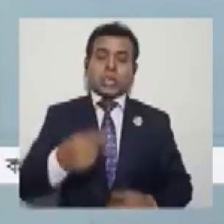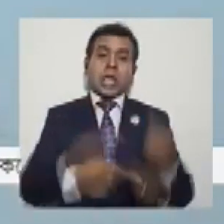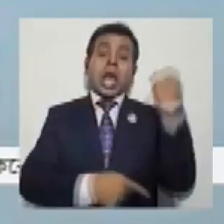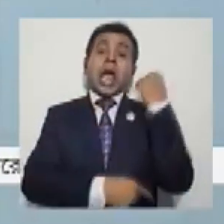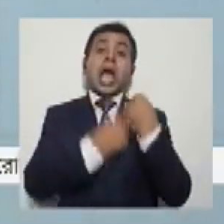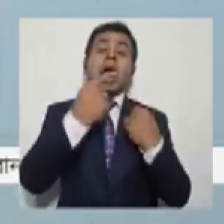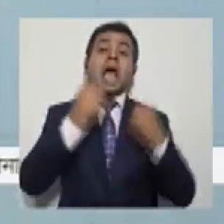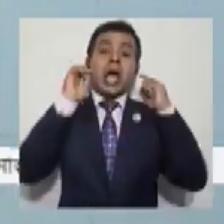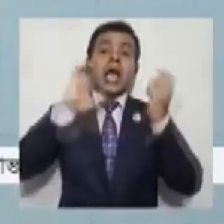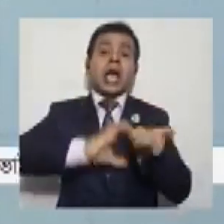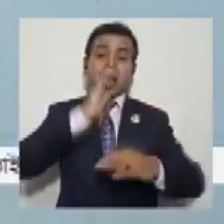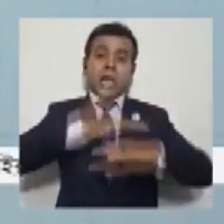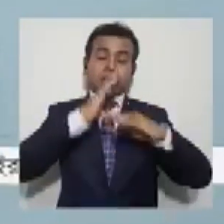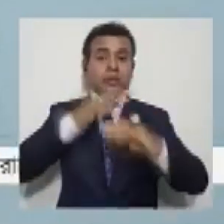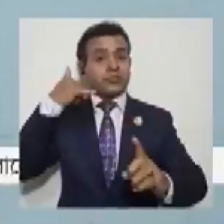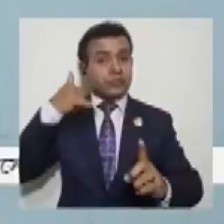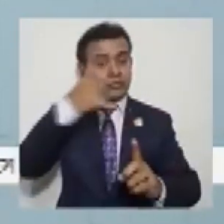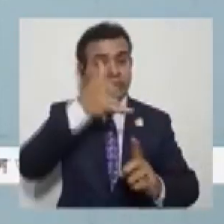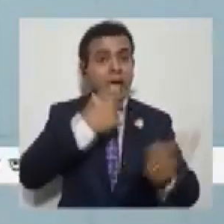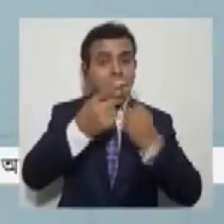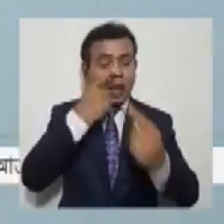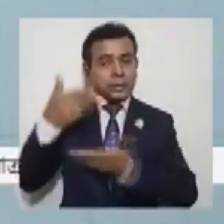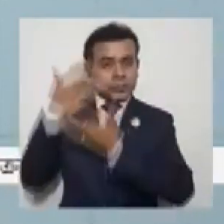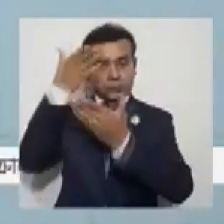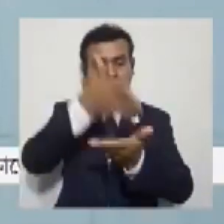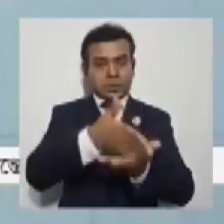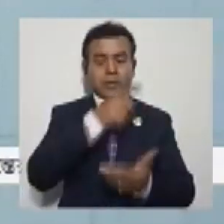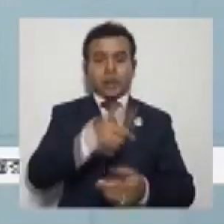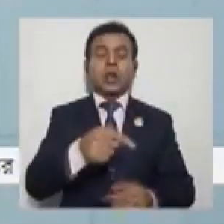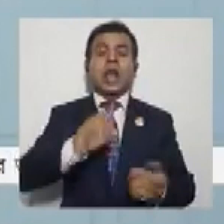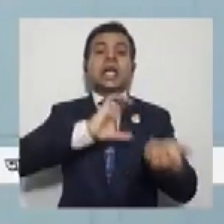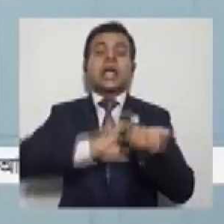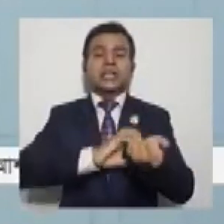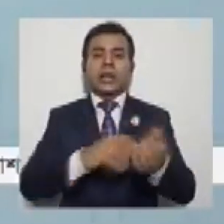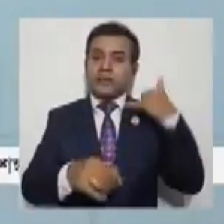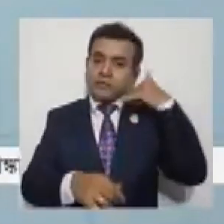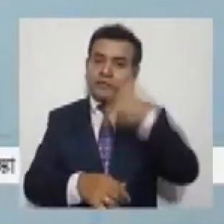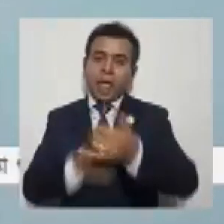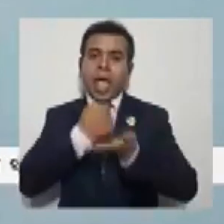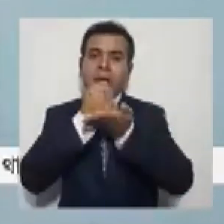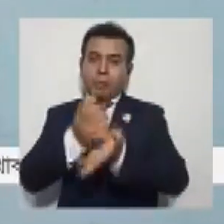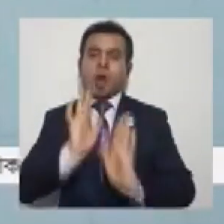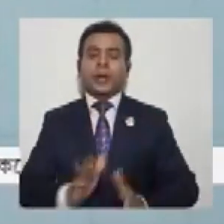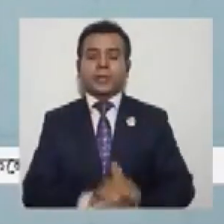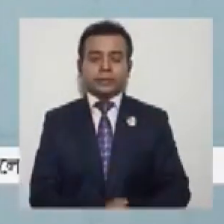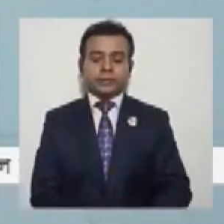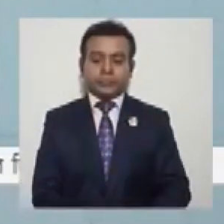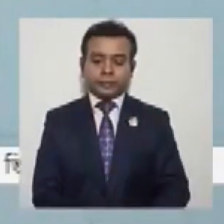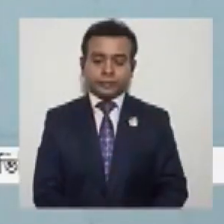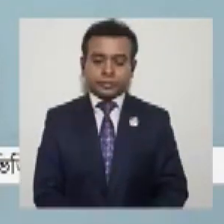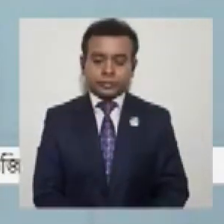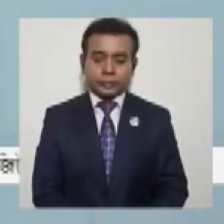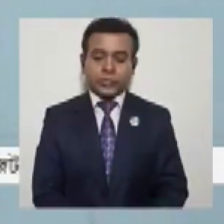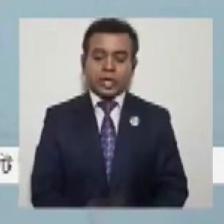আমরা এই পর্যন্তই আজকে আমাদের তথ্য বুলেটিন। আরো হয়তো অনেক কিছু আপনাদের জানার থাকতে পারে যেটা আপনারা IDCR এর